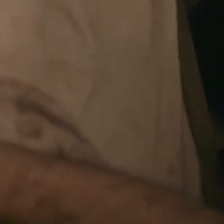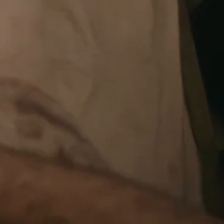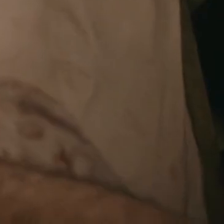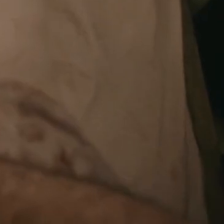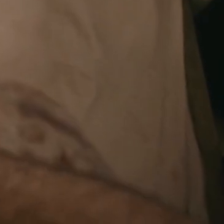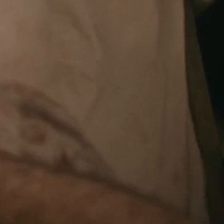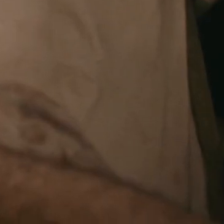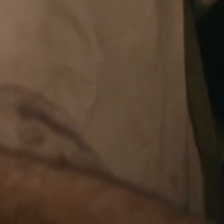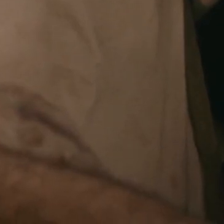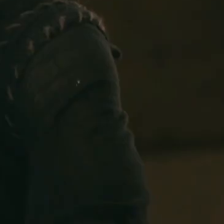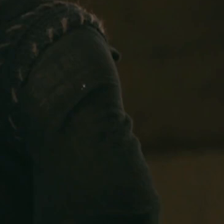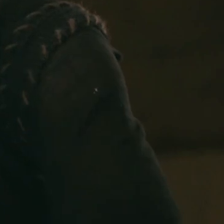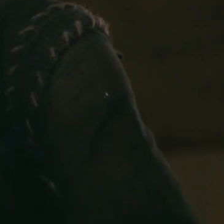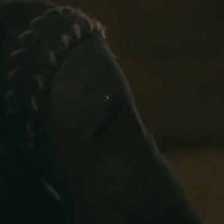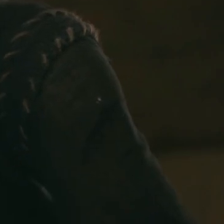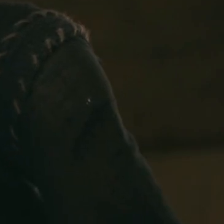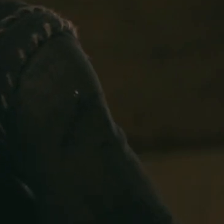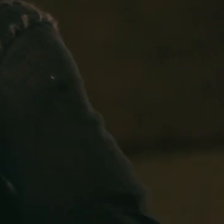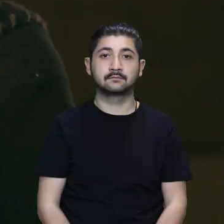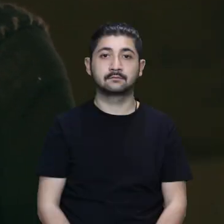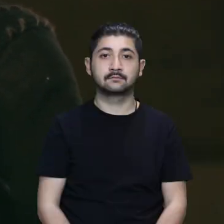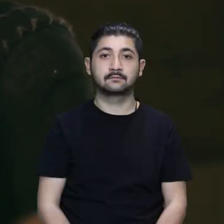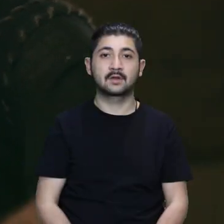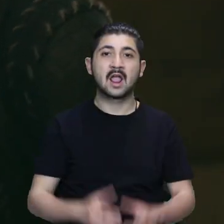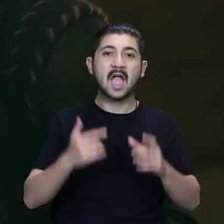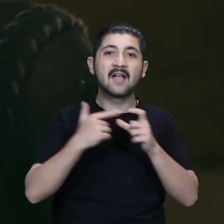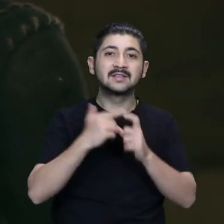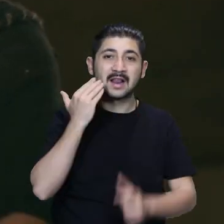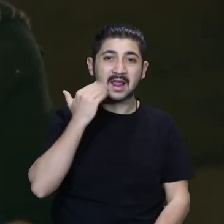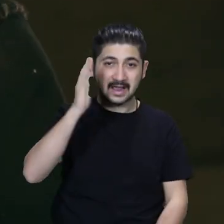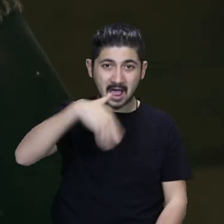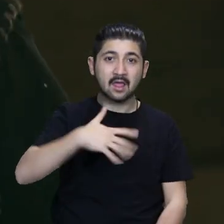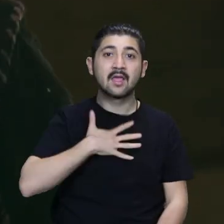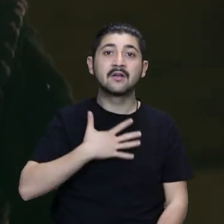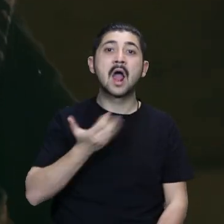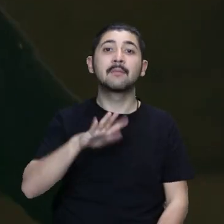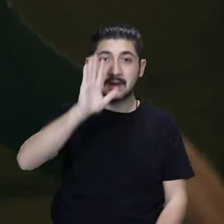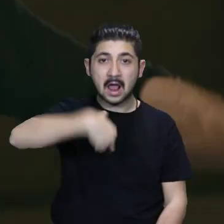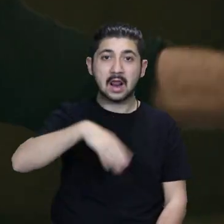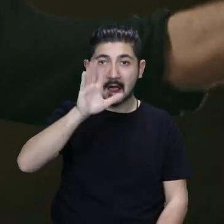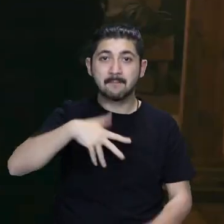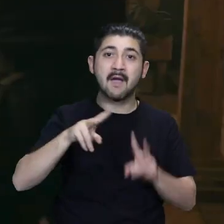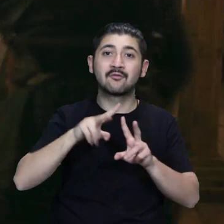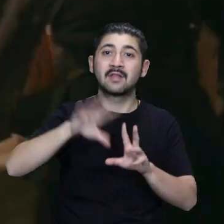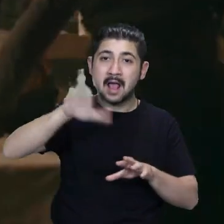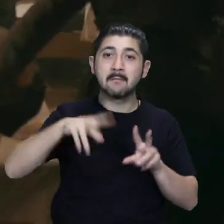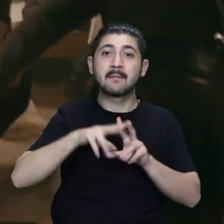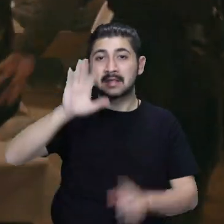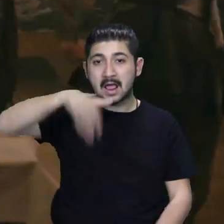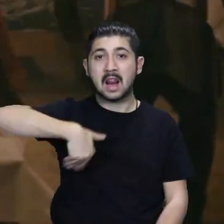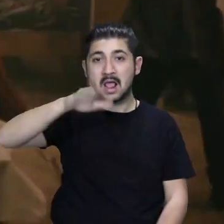Niyazi başında durduğu askerin nabzına baktı. Efsane, gel. Gel, nefes almayı bu, gel. Mevlüt, Mehmet,